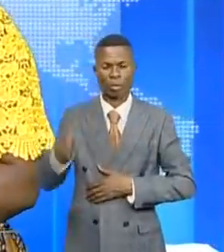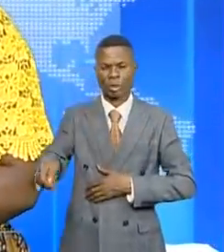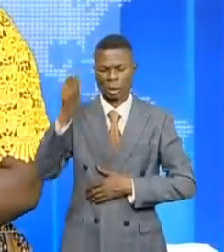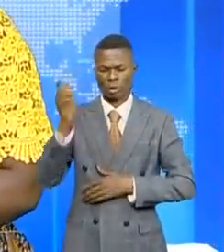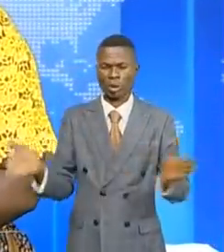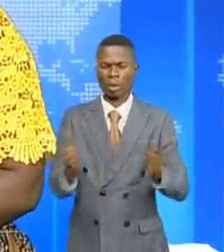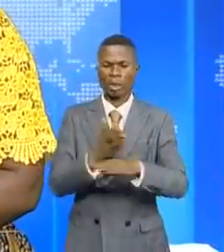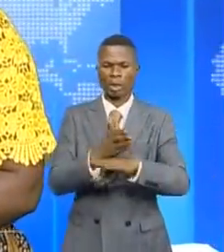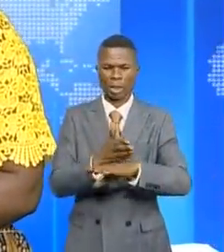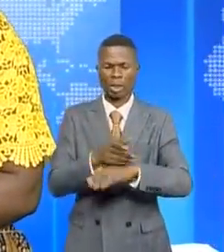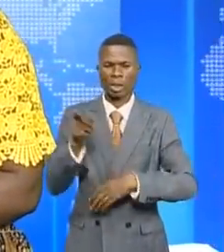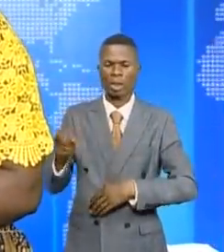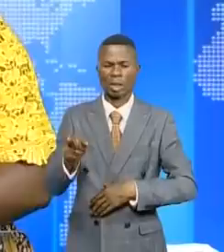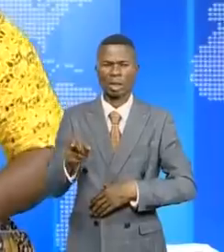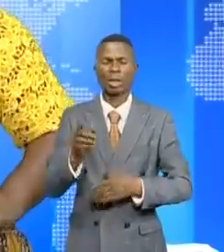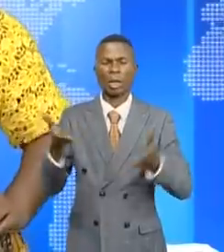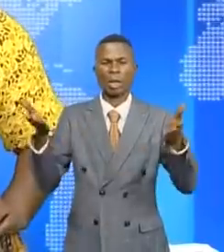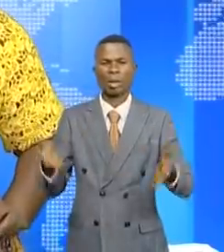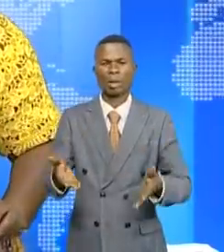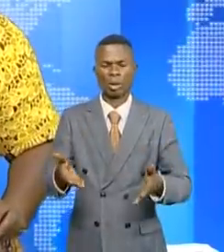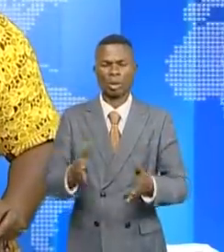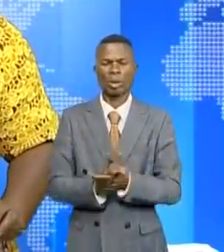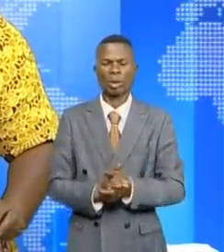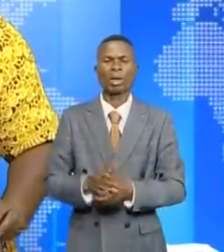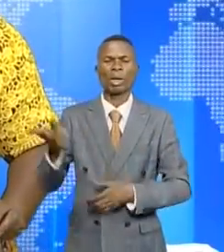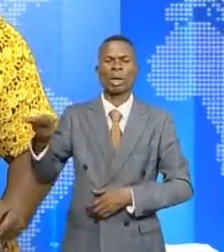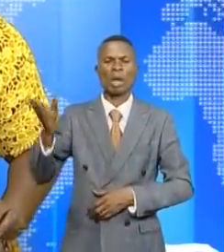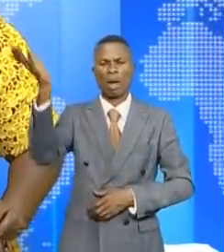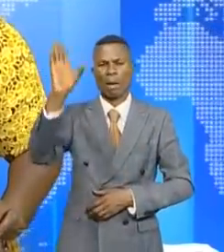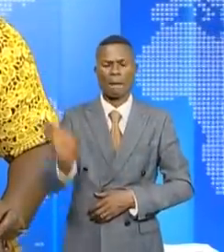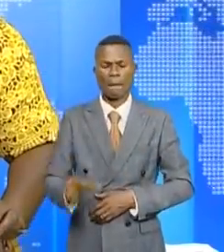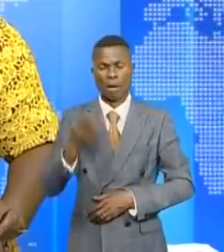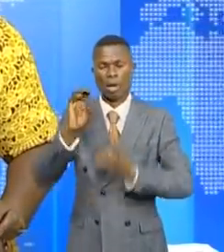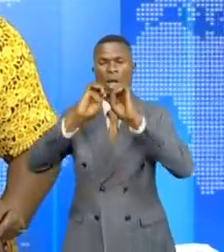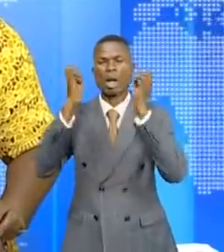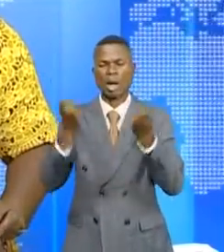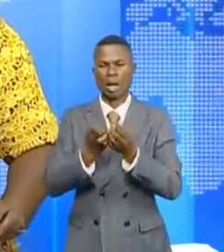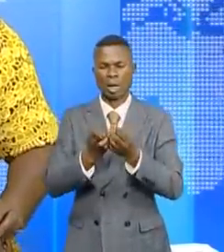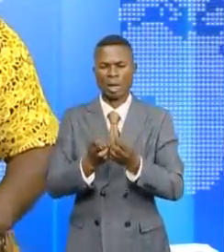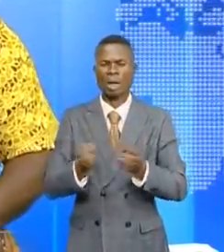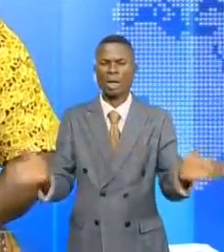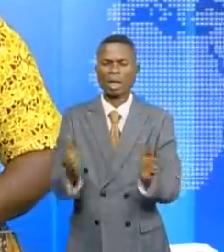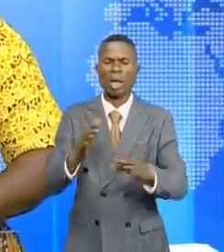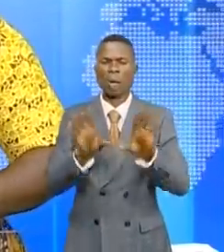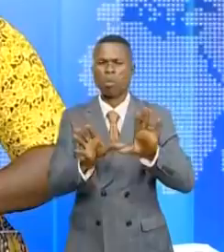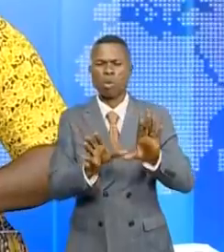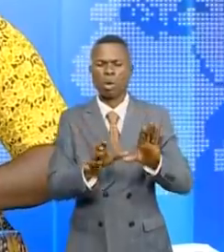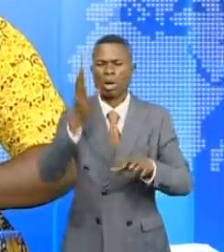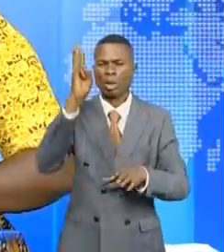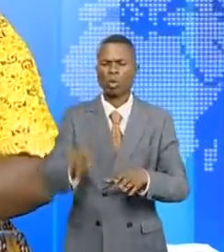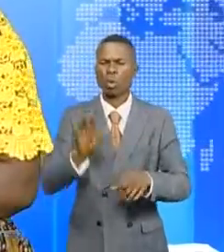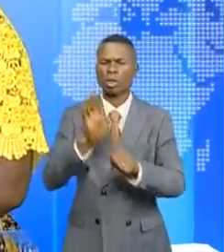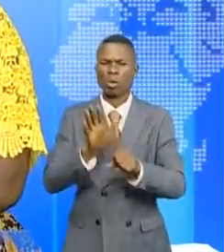Élevage, Adrien Bokele, lui était à Kasangulu pour visiter une entreprise qui produit par pisciculture près de 300 tonnes